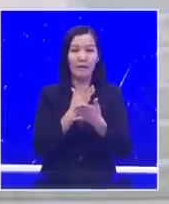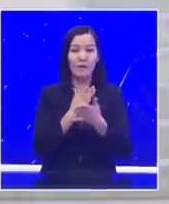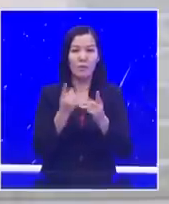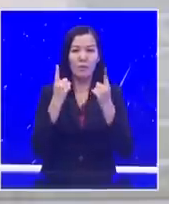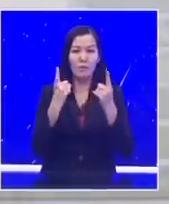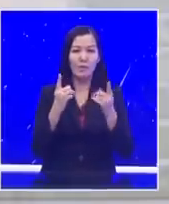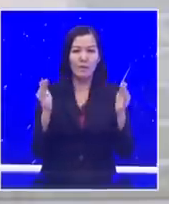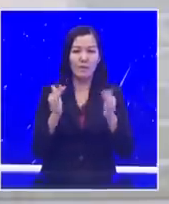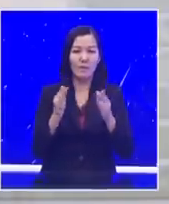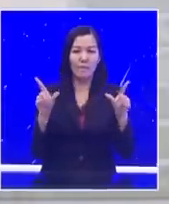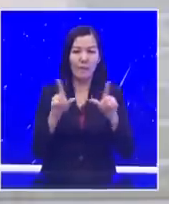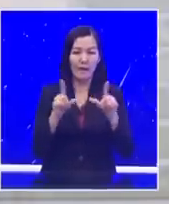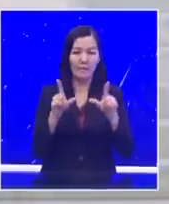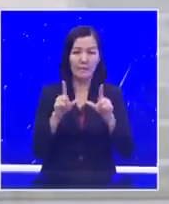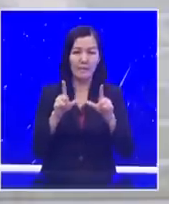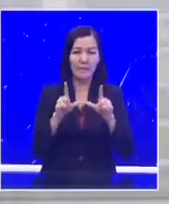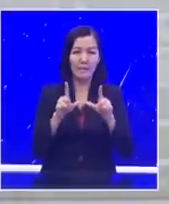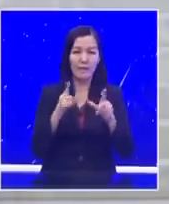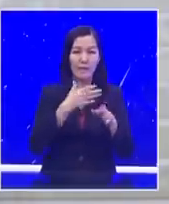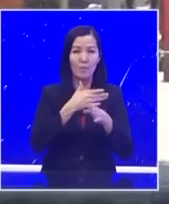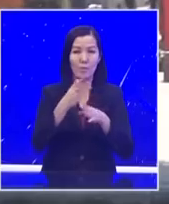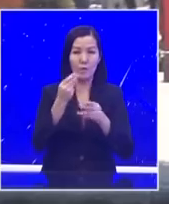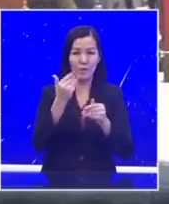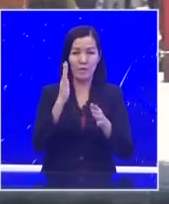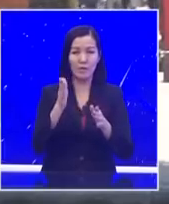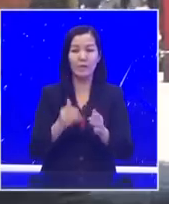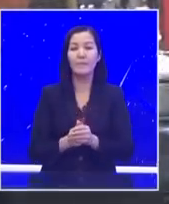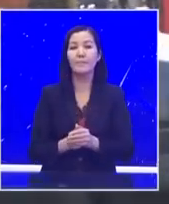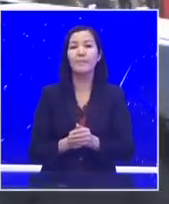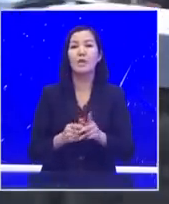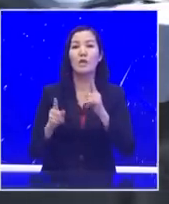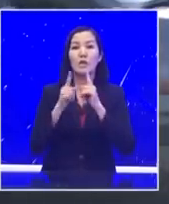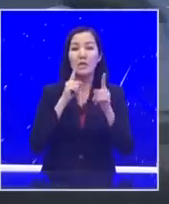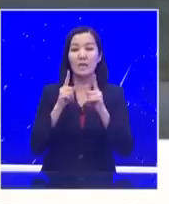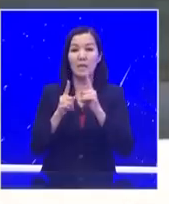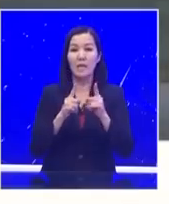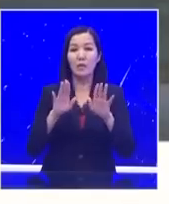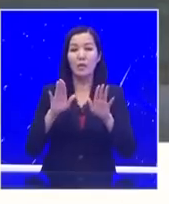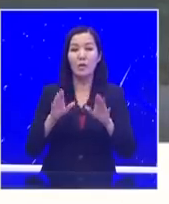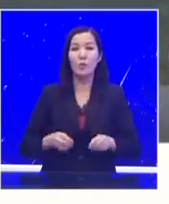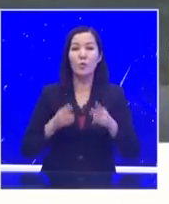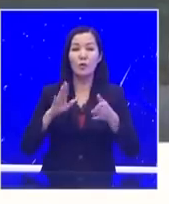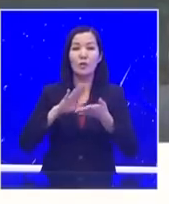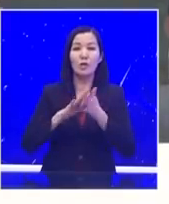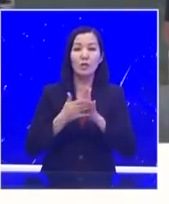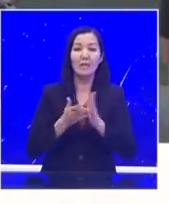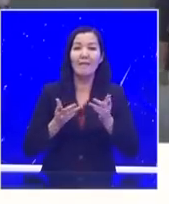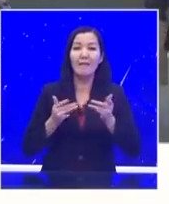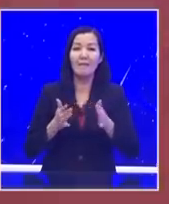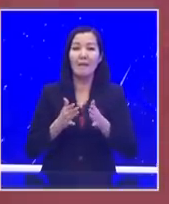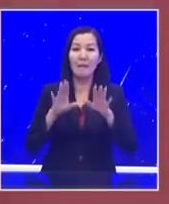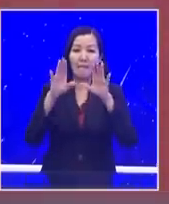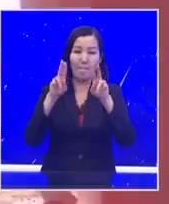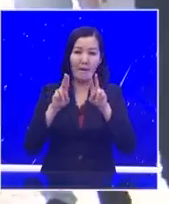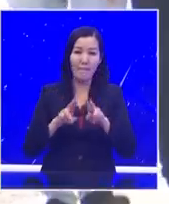крупный және мелкоптовый магазиндерге бөлінетін ақша. Кеңес соңында Амандық Ғаббасұлы төтенше жағдай талап шарттары орындалысын